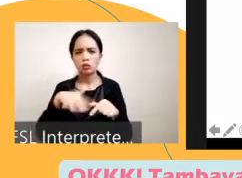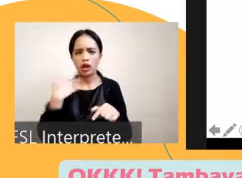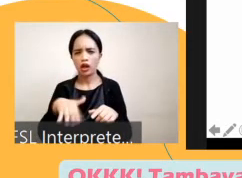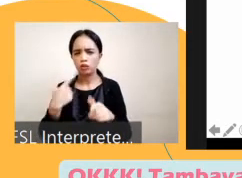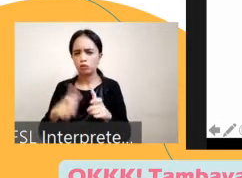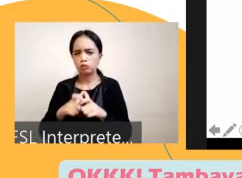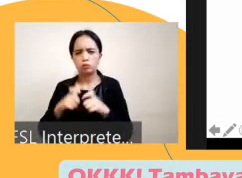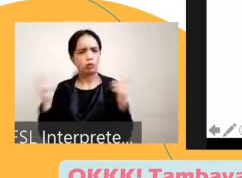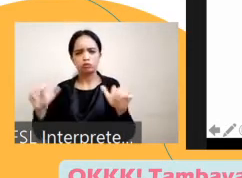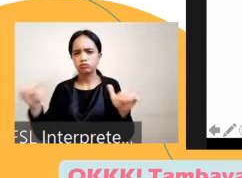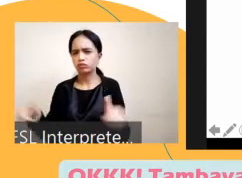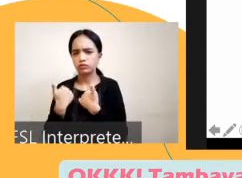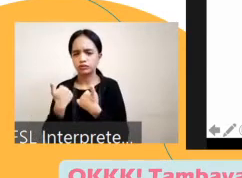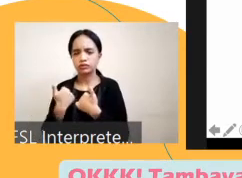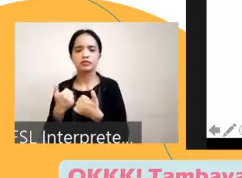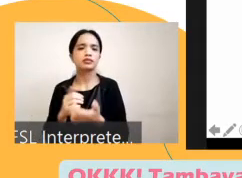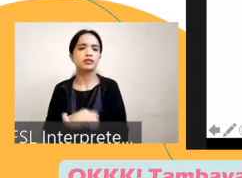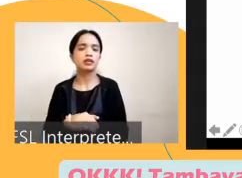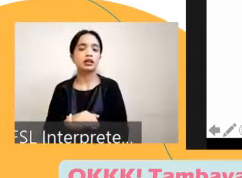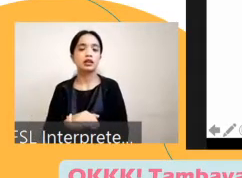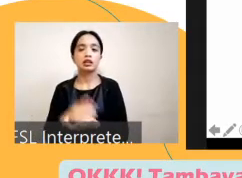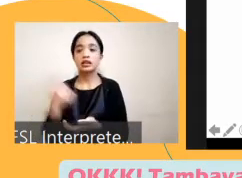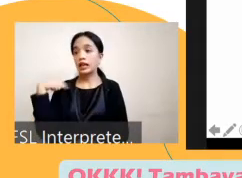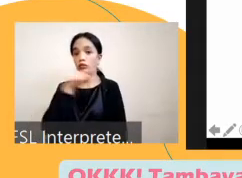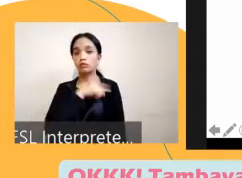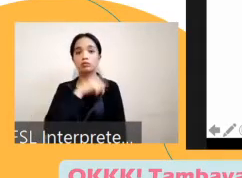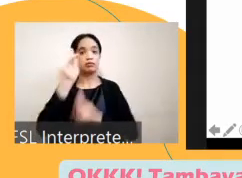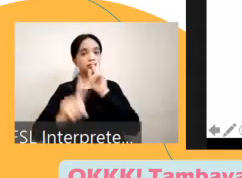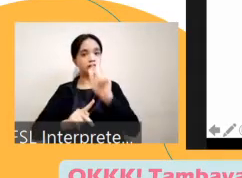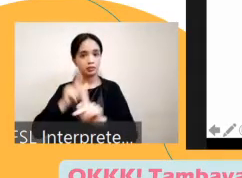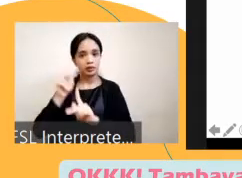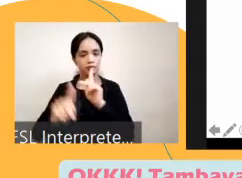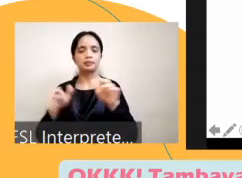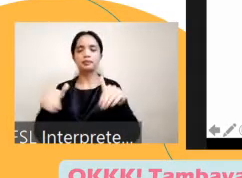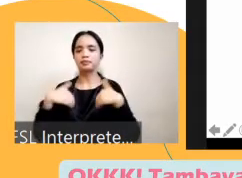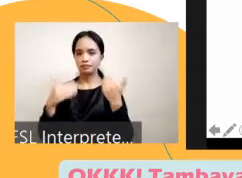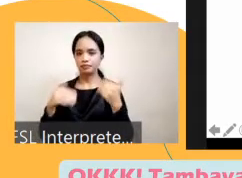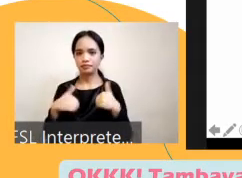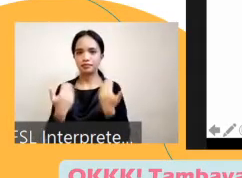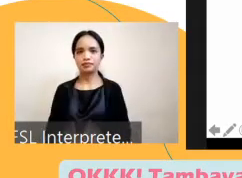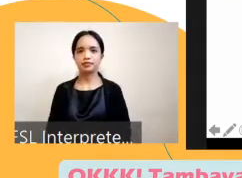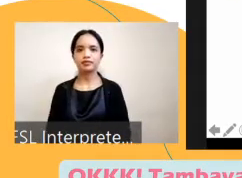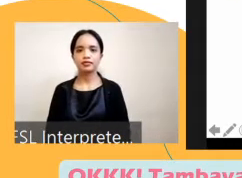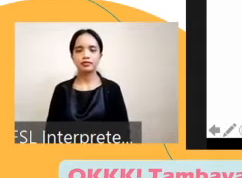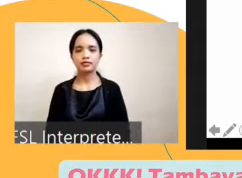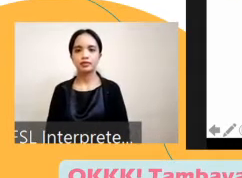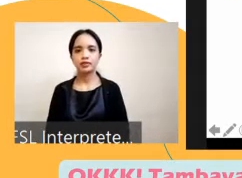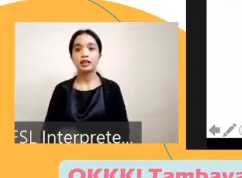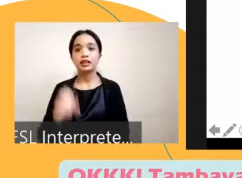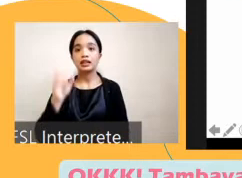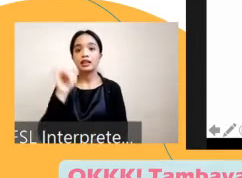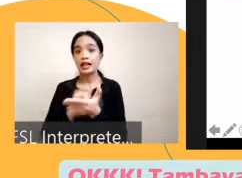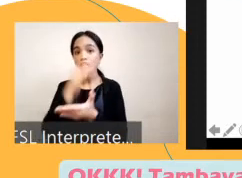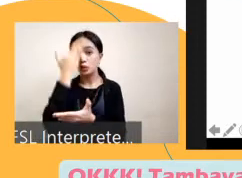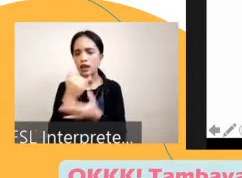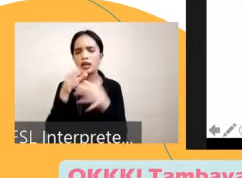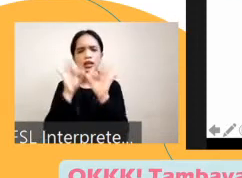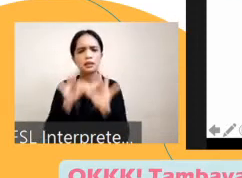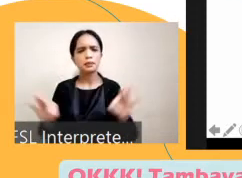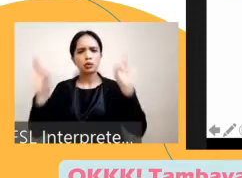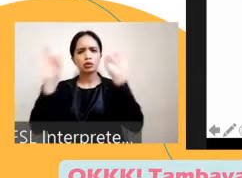ating buhay bilang tao at bilang mga kabataan. Kung kaya't, no, mahalaga